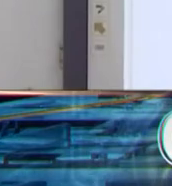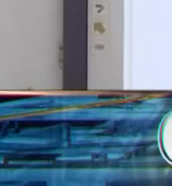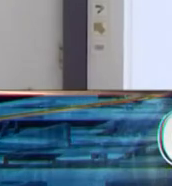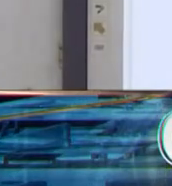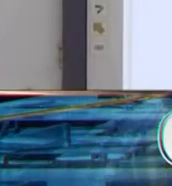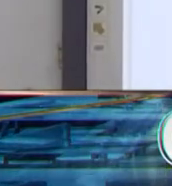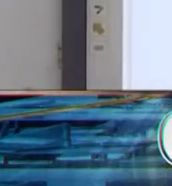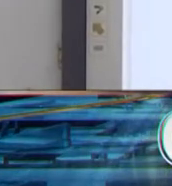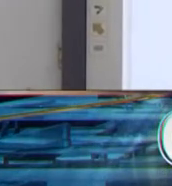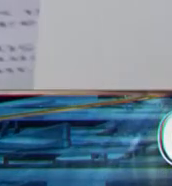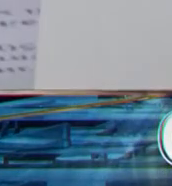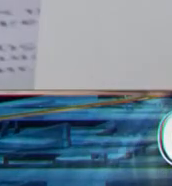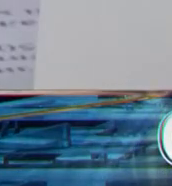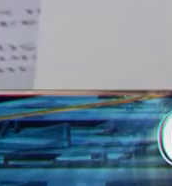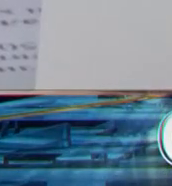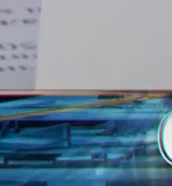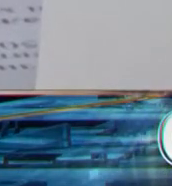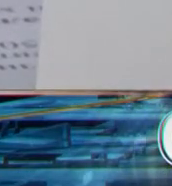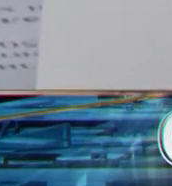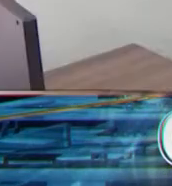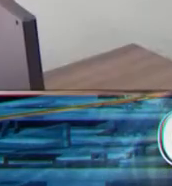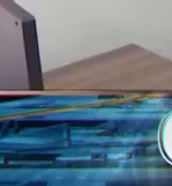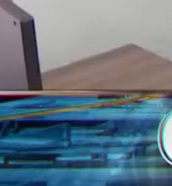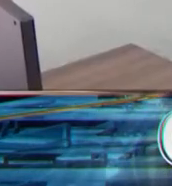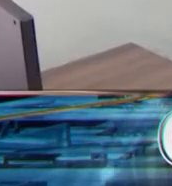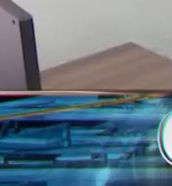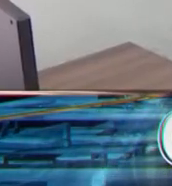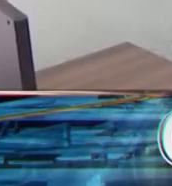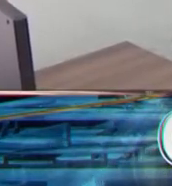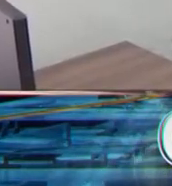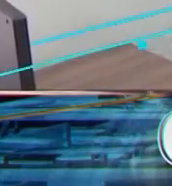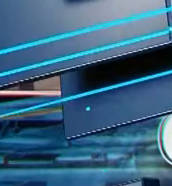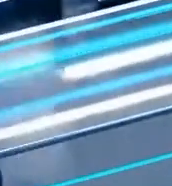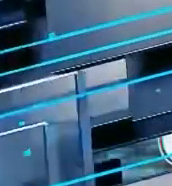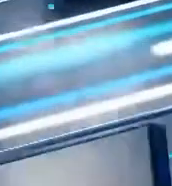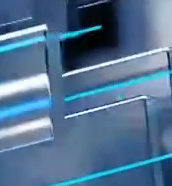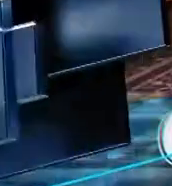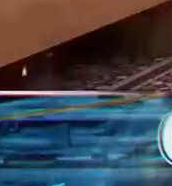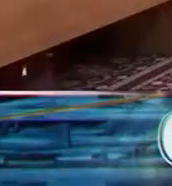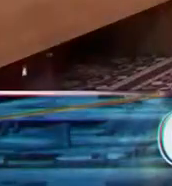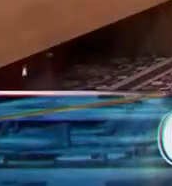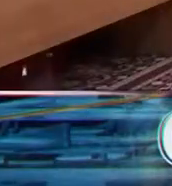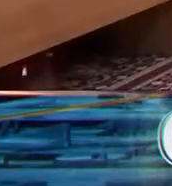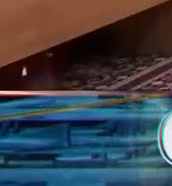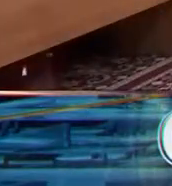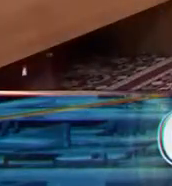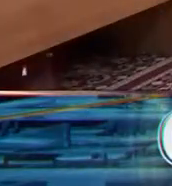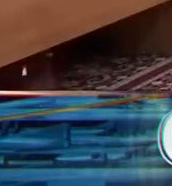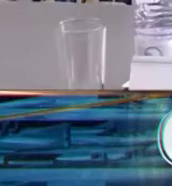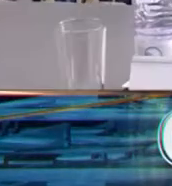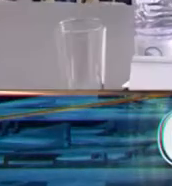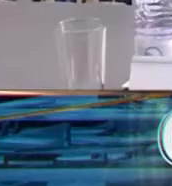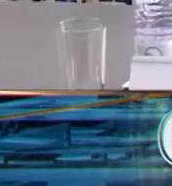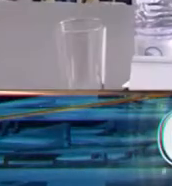Знание – сила. Языковой центр распахнул свои двери в Панфиловском районе. обязательно к